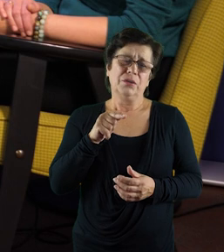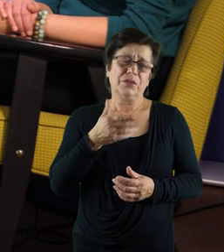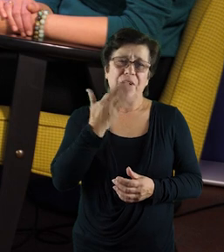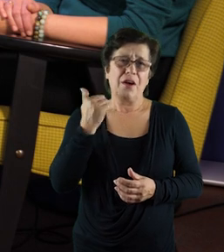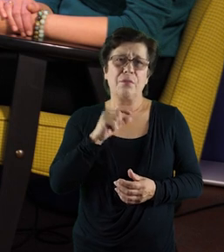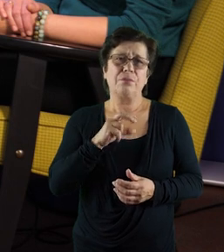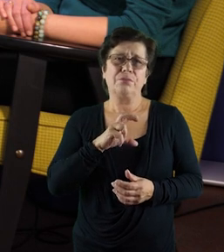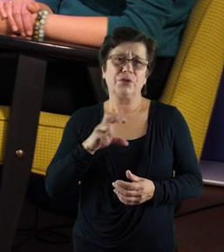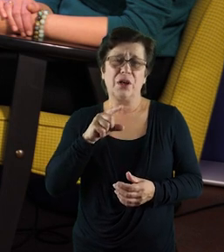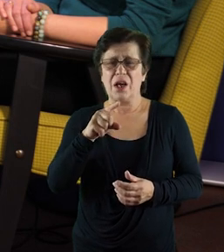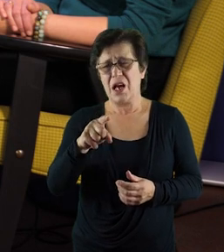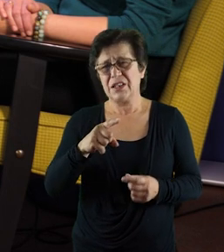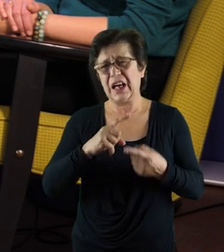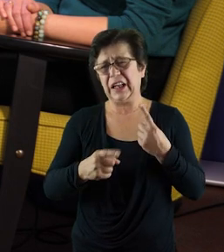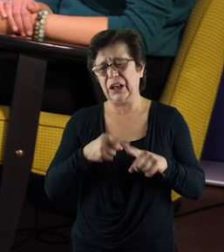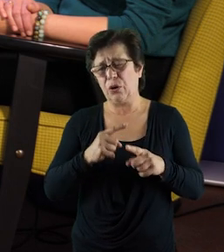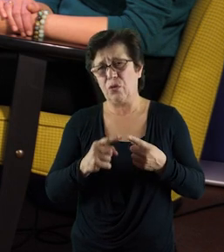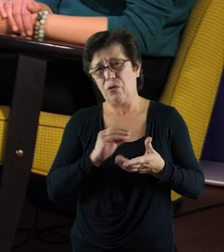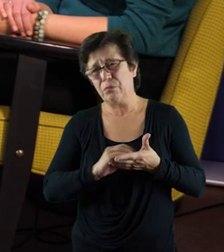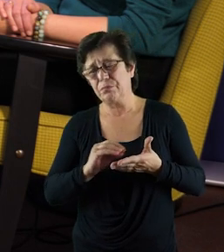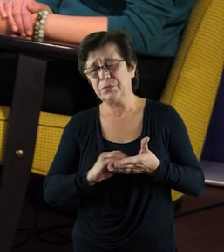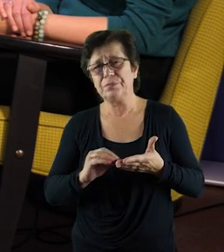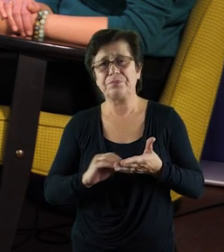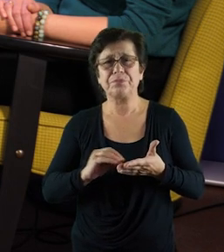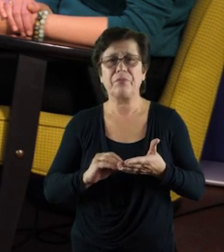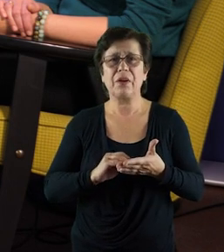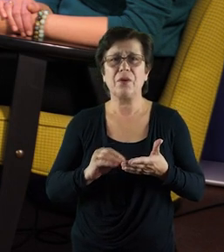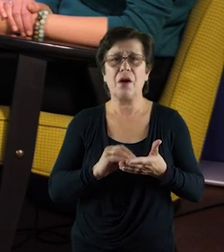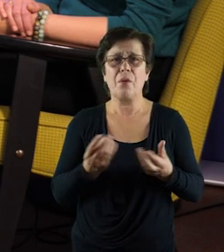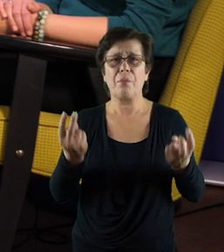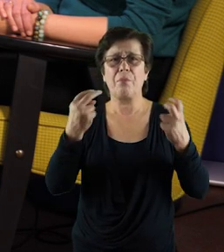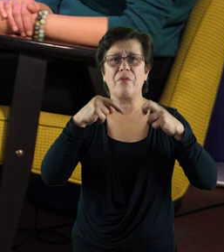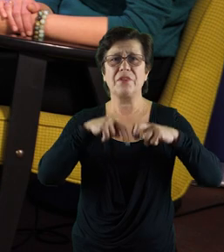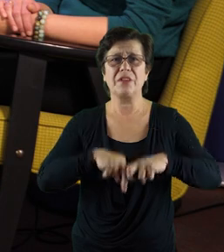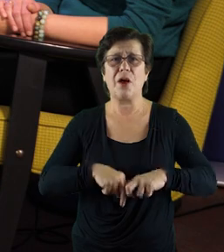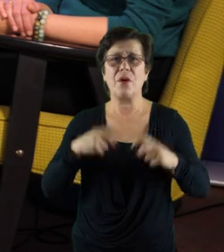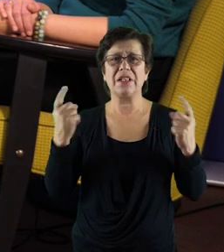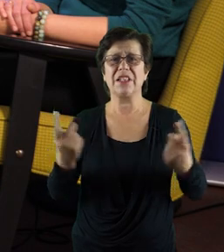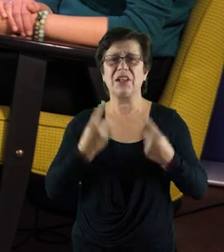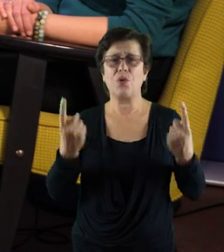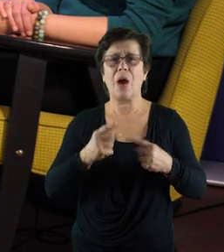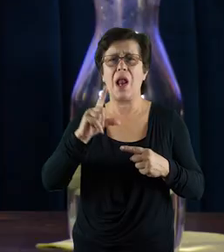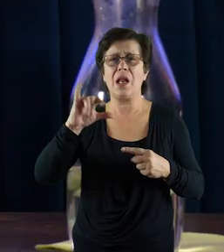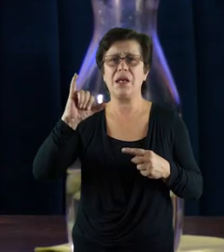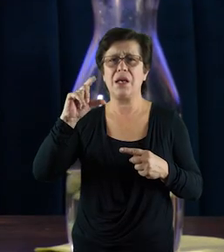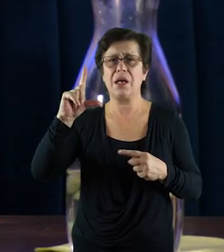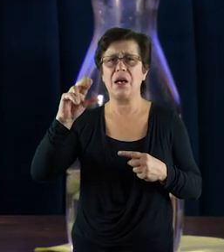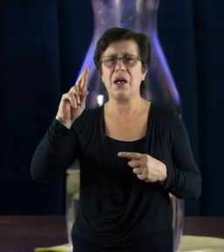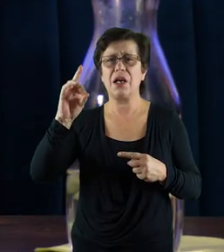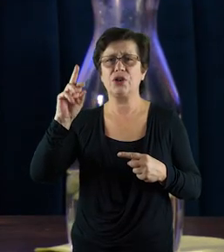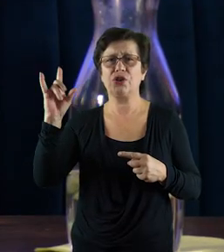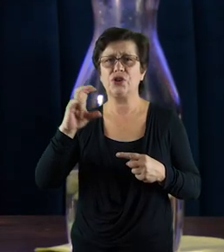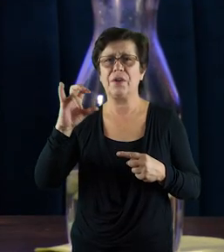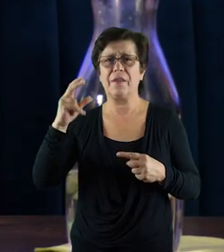jego krytyków, Edward Balcerzan na przykład, utworzył takie pojęcie sytuacji lirycznej. I zastanawiam się, na